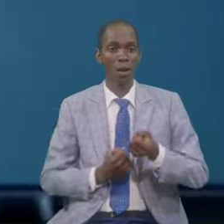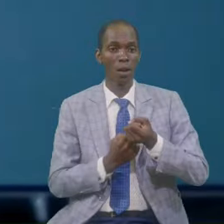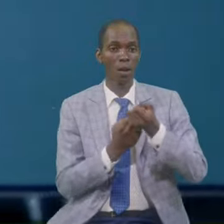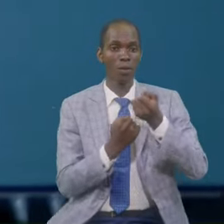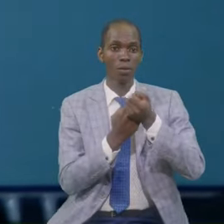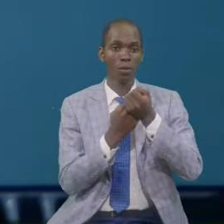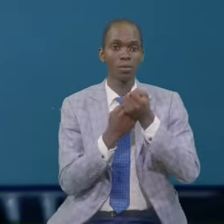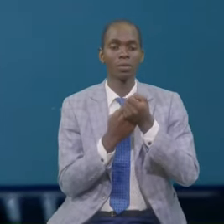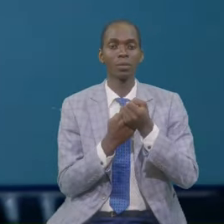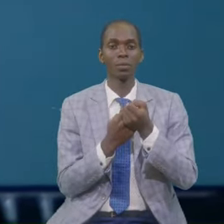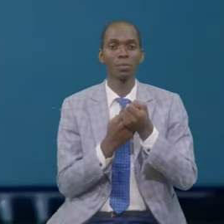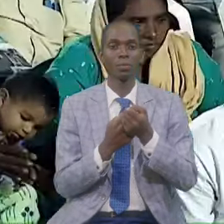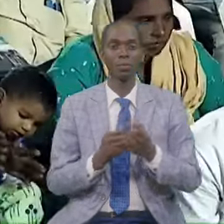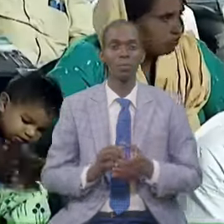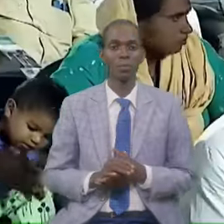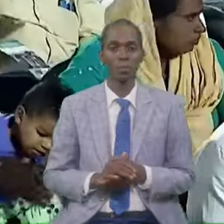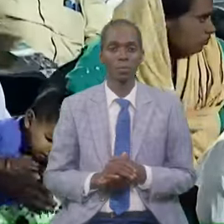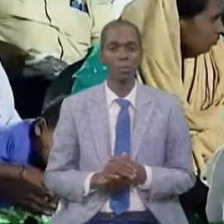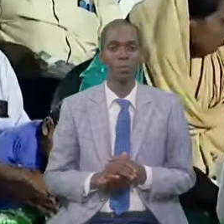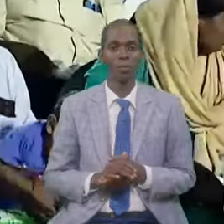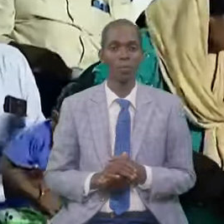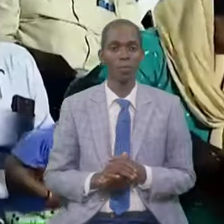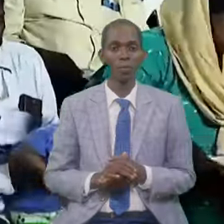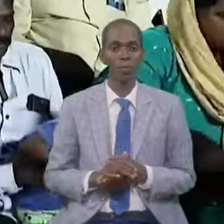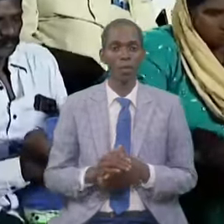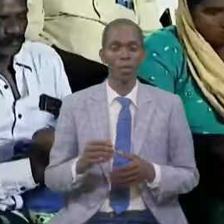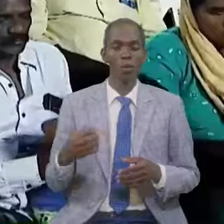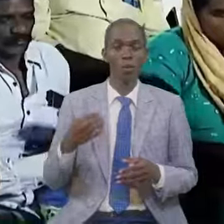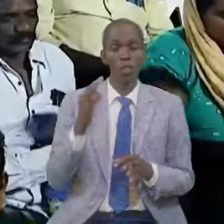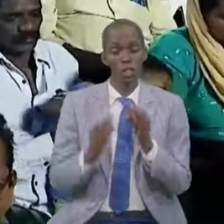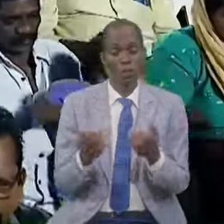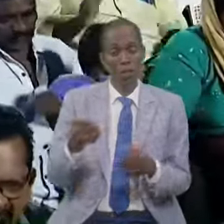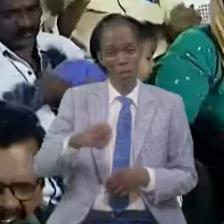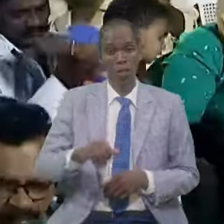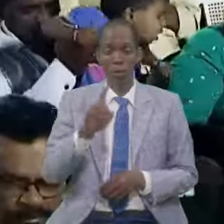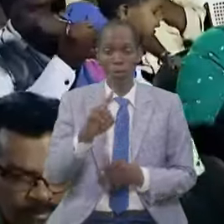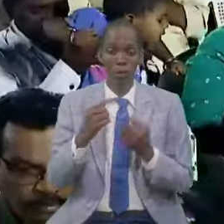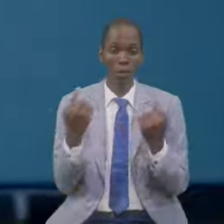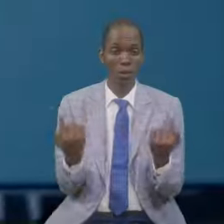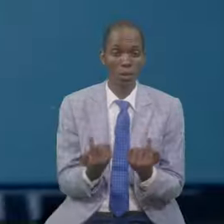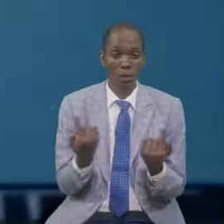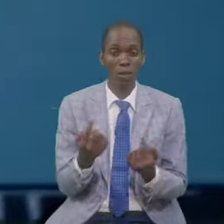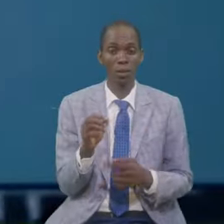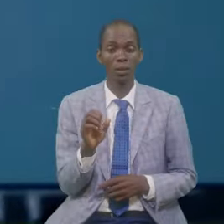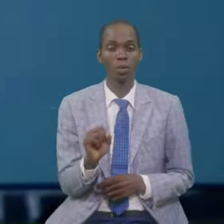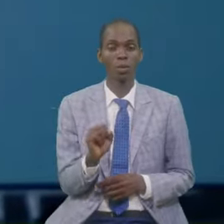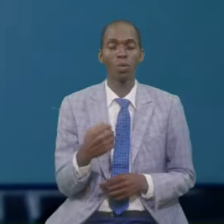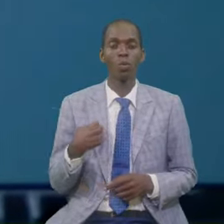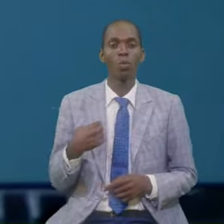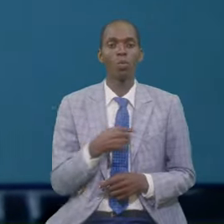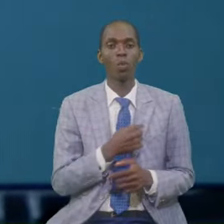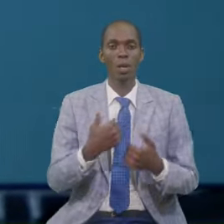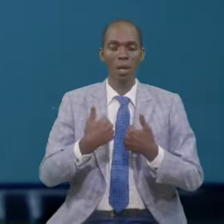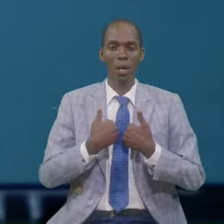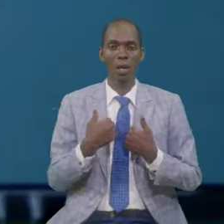ఉన్నాడు. చప్పట్లగొట్టడానికి మహిమ చెల్లిద్దాం. If anyone sins. ఎవరైనా పాపము చేస్తే. We have an